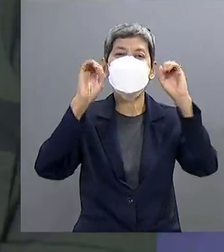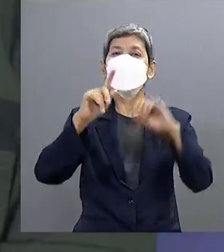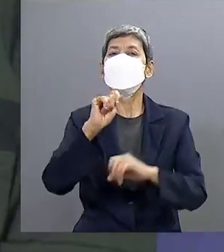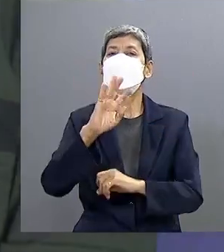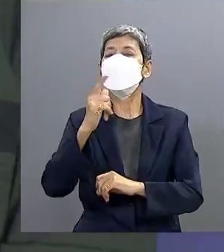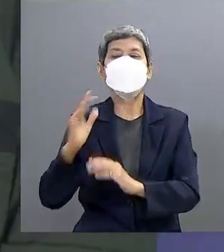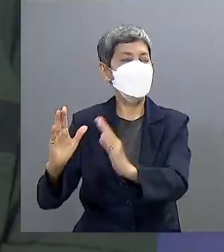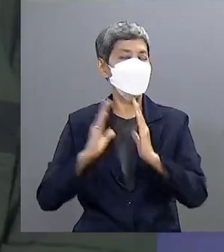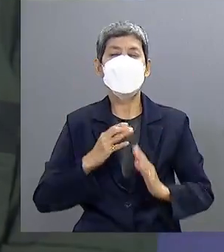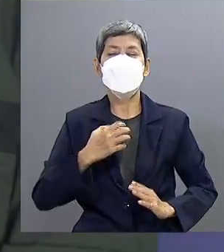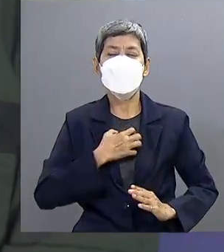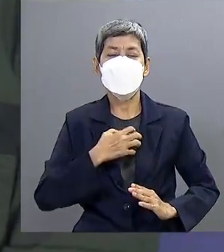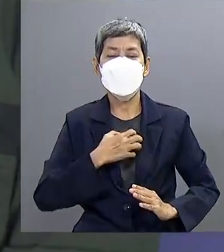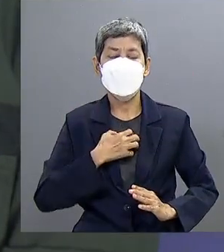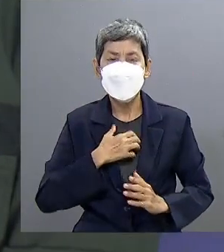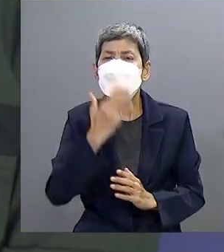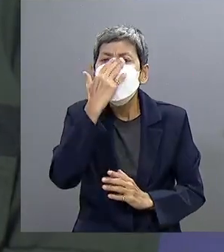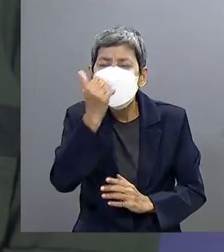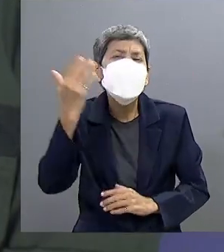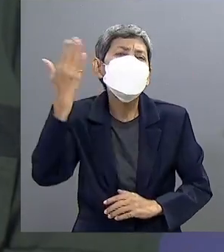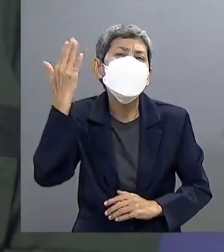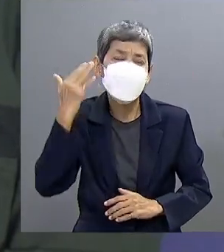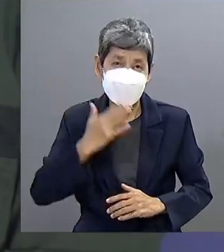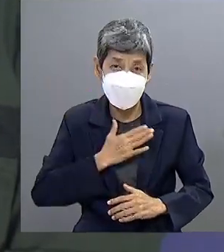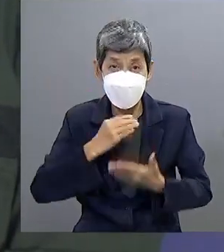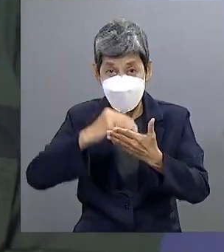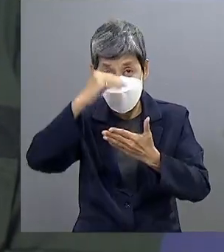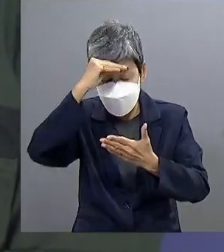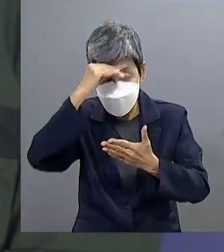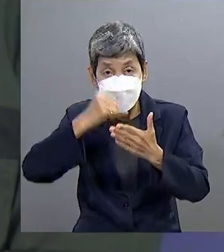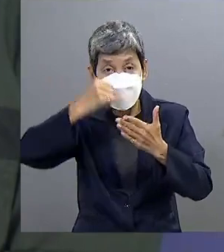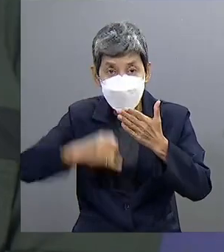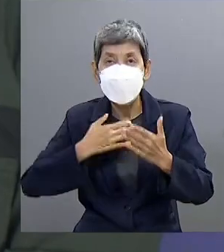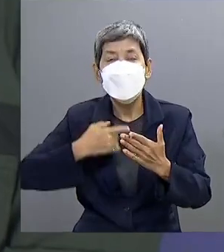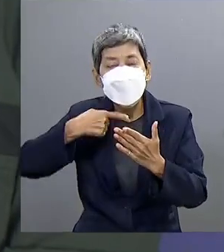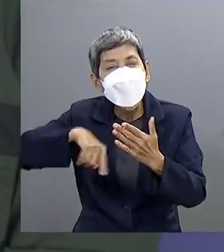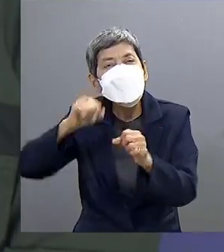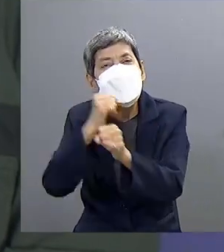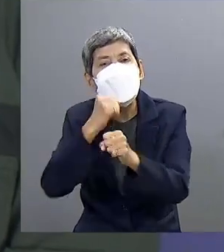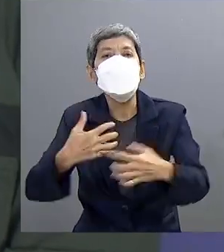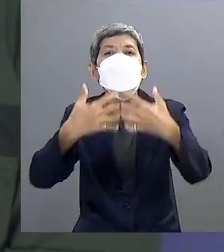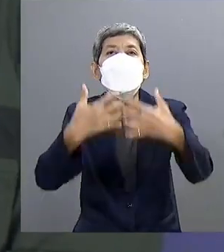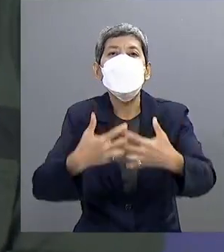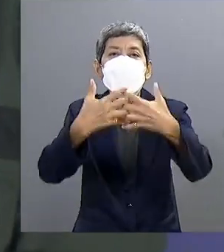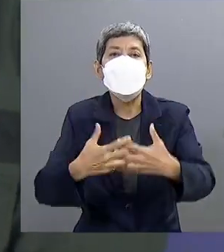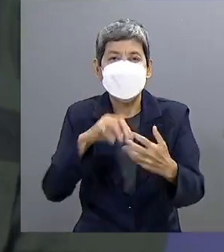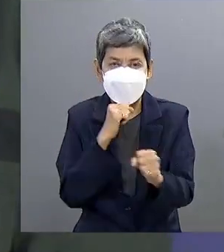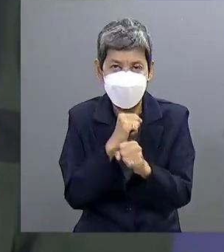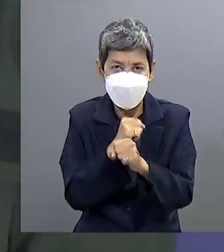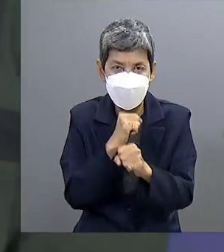นี้เพราะว่าเมื่อก่อนตอนที่หนูเรียนจบแรกๆหนูไปทำงานโรงงานใช่ไหมคะแล้วก็